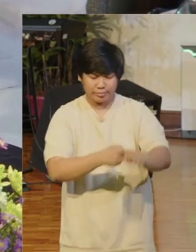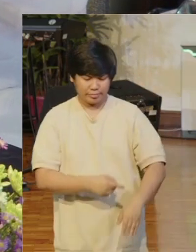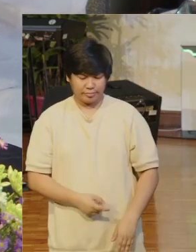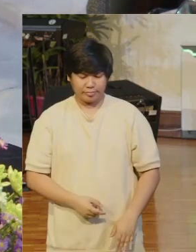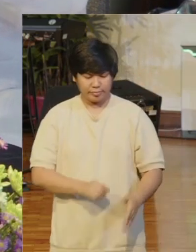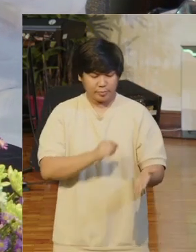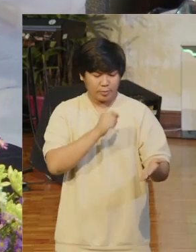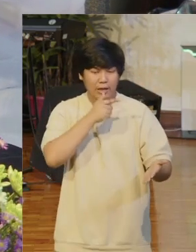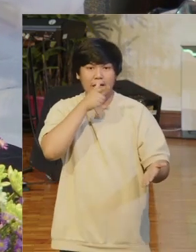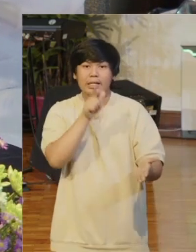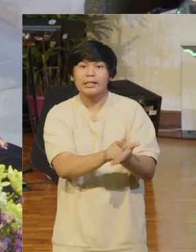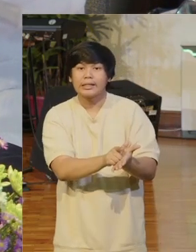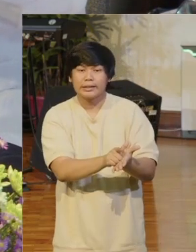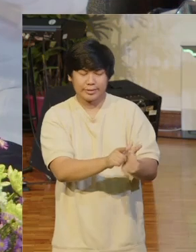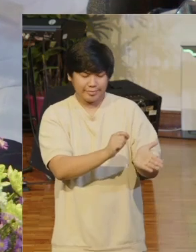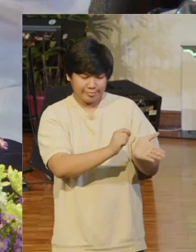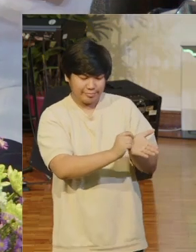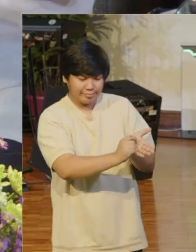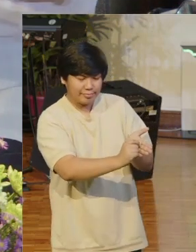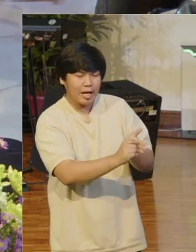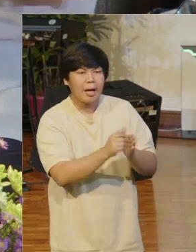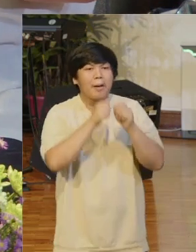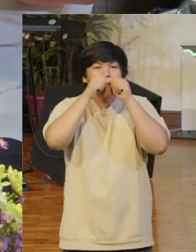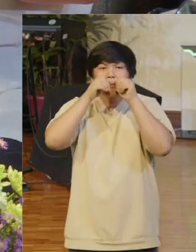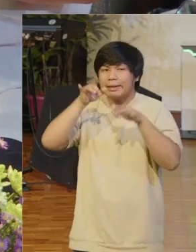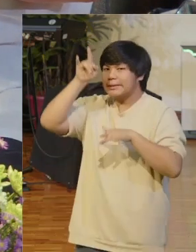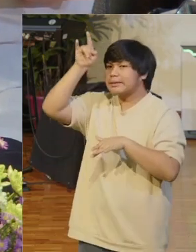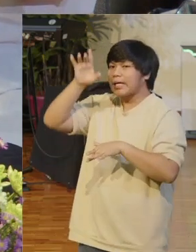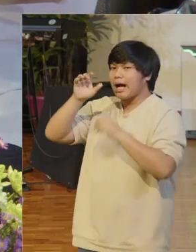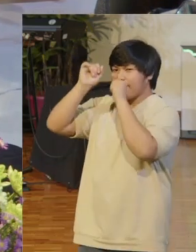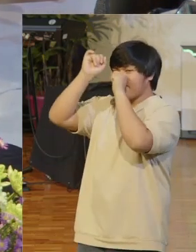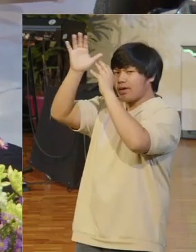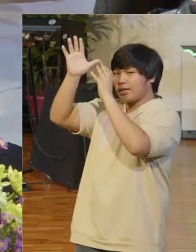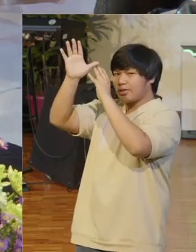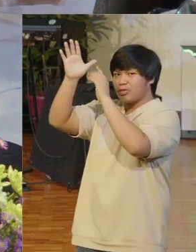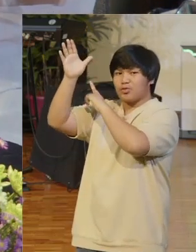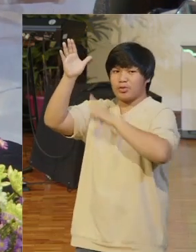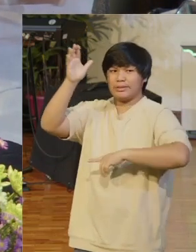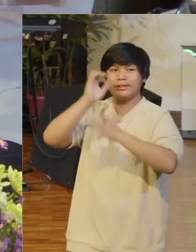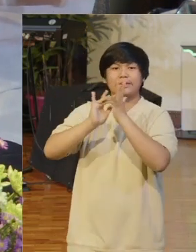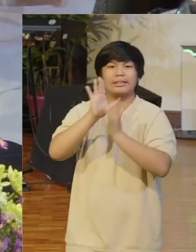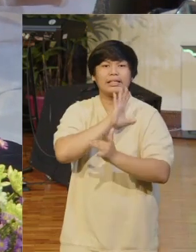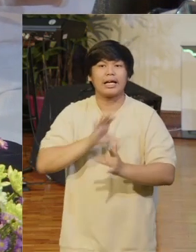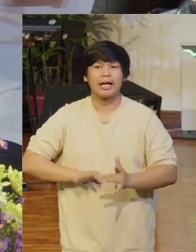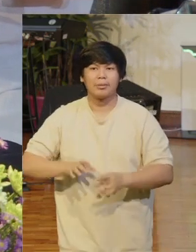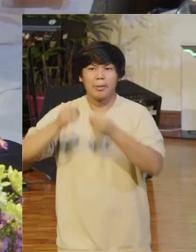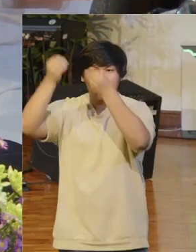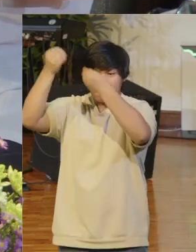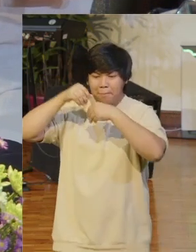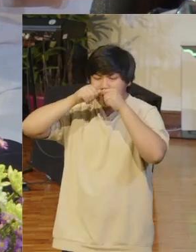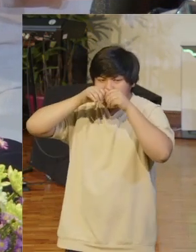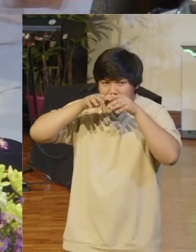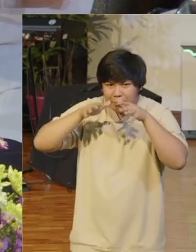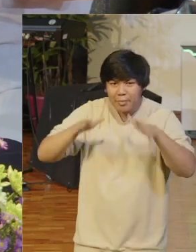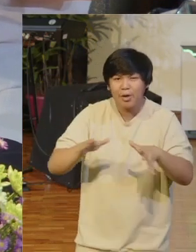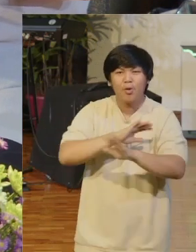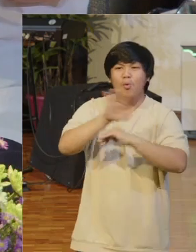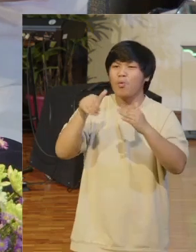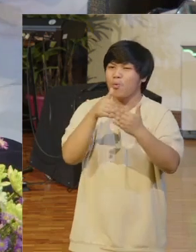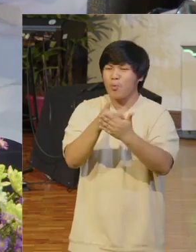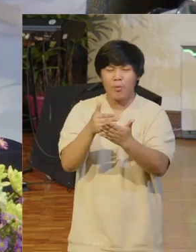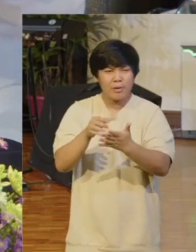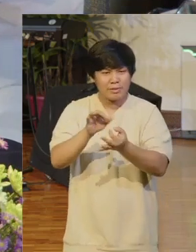doxology. Blessed be the God and Father of our Lord Jesus Christ, who has blessed us in Christ with